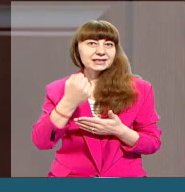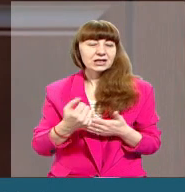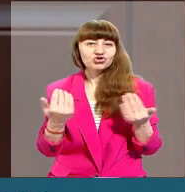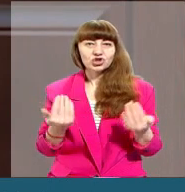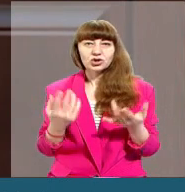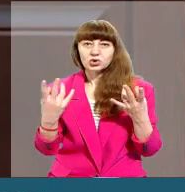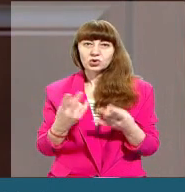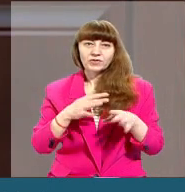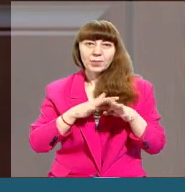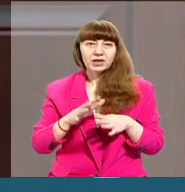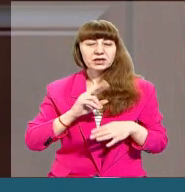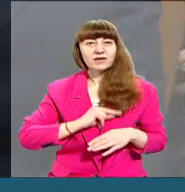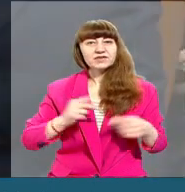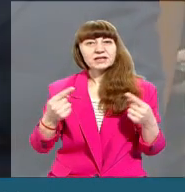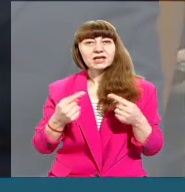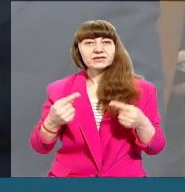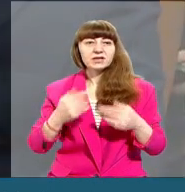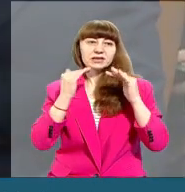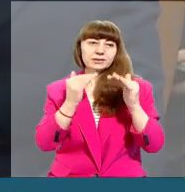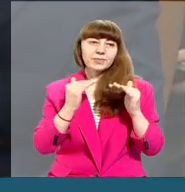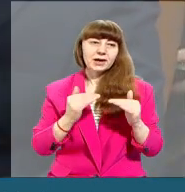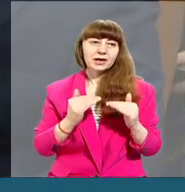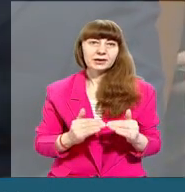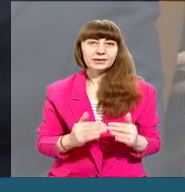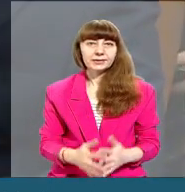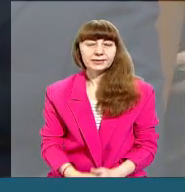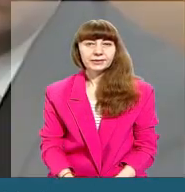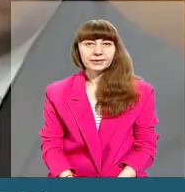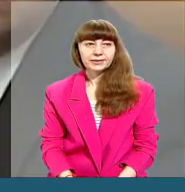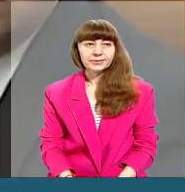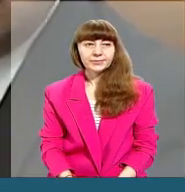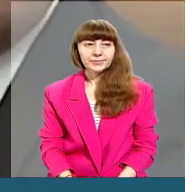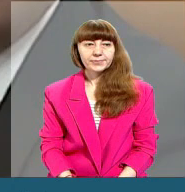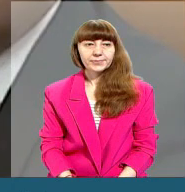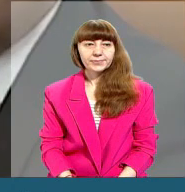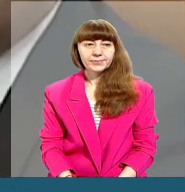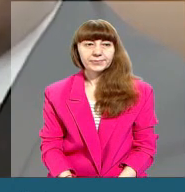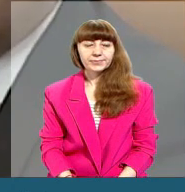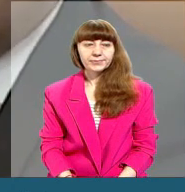Теперь необходимо проводить работу в соответствии с графиком. Айдана Папанина, Родион Бабич, телеканал «Кустанай».